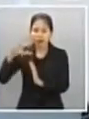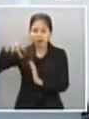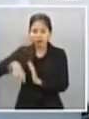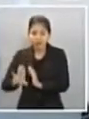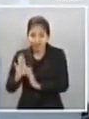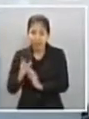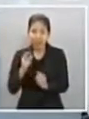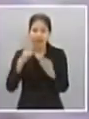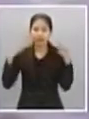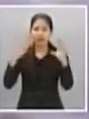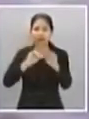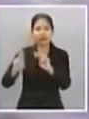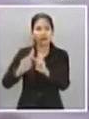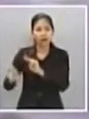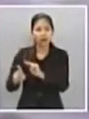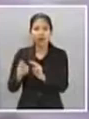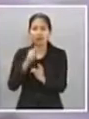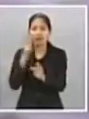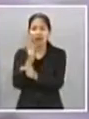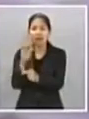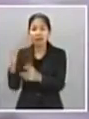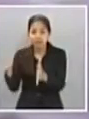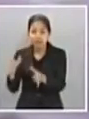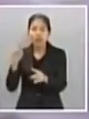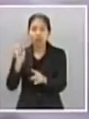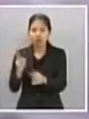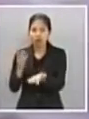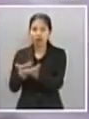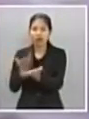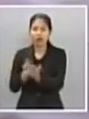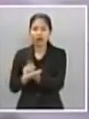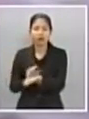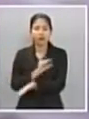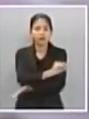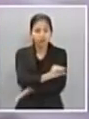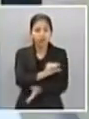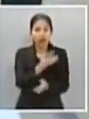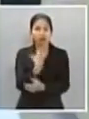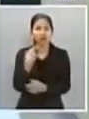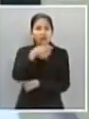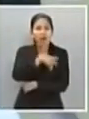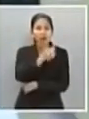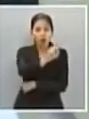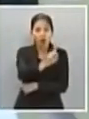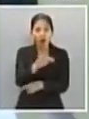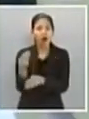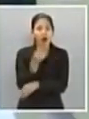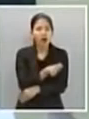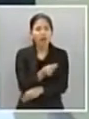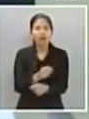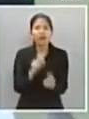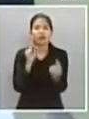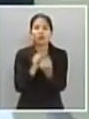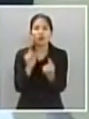ไปเข้ากองทุนสำนักส่งเสริมและพัฒนาชีวิตคนพิการแห่งชาติในจำนวนเทียบเท่ากับค่าจ้างขั้นต่ำของจำนวนคนพิการตามอัตราที่ต้